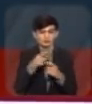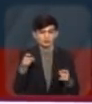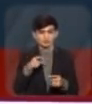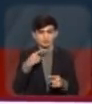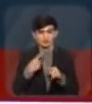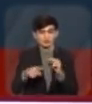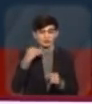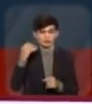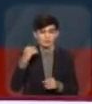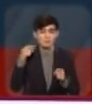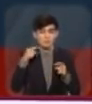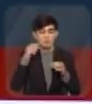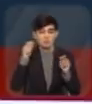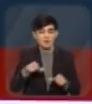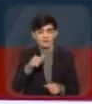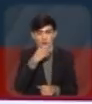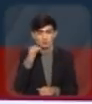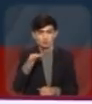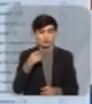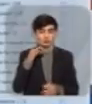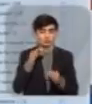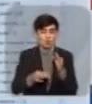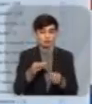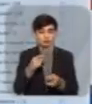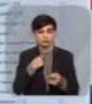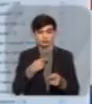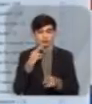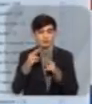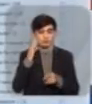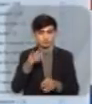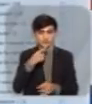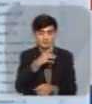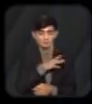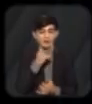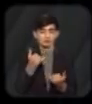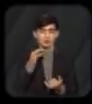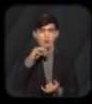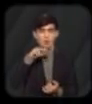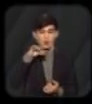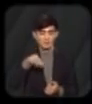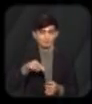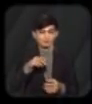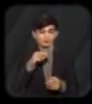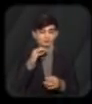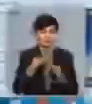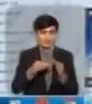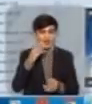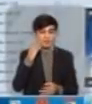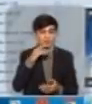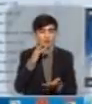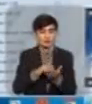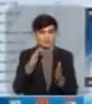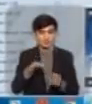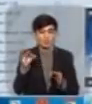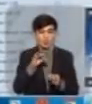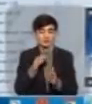сәйкес келмейді деп хабарлап, жуық арада сот қаулысына шағымданатынын жазған. Бұдан кейін Олимп Алматы қалалық сотына осы қаулының күшін жою